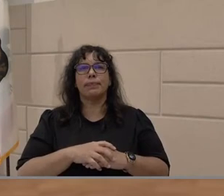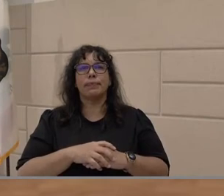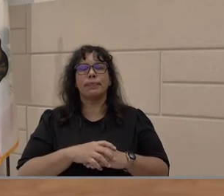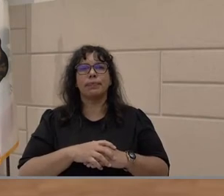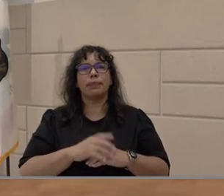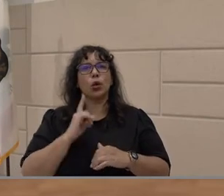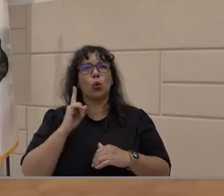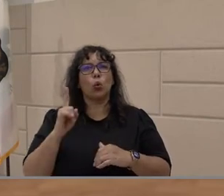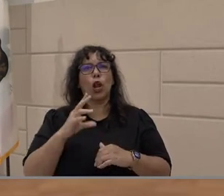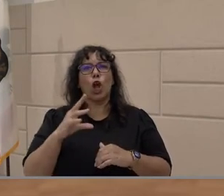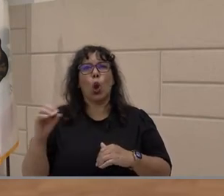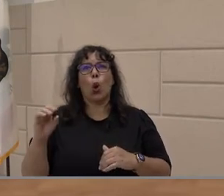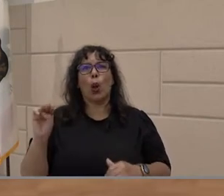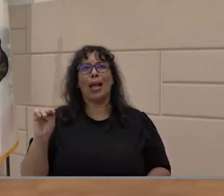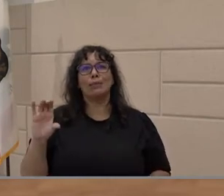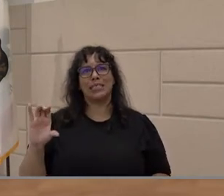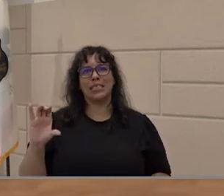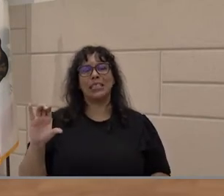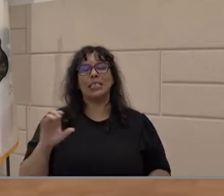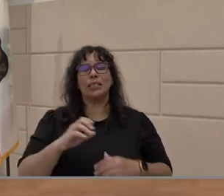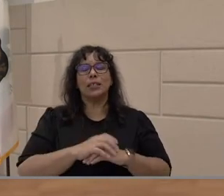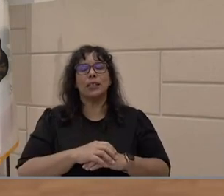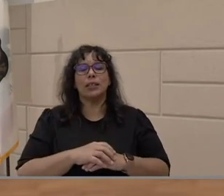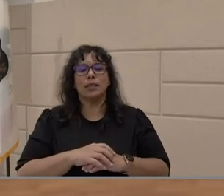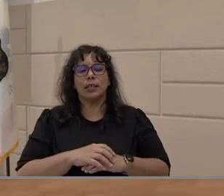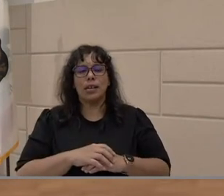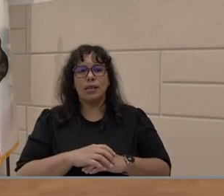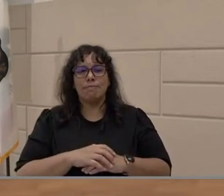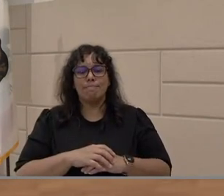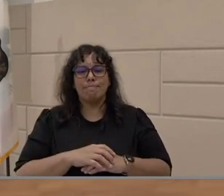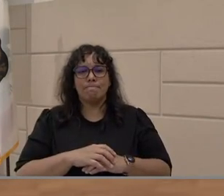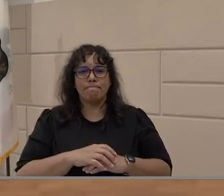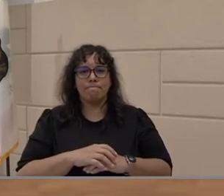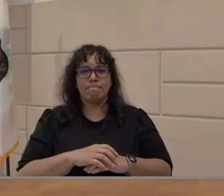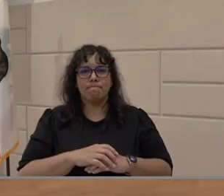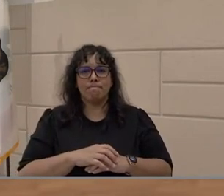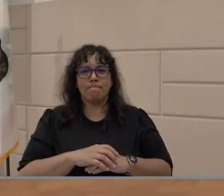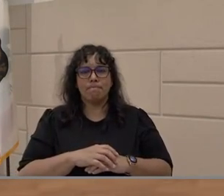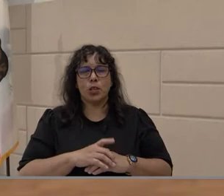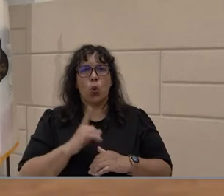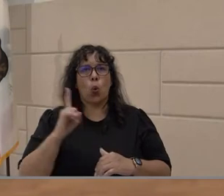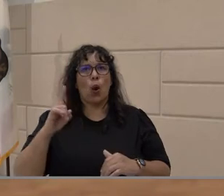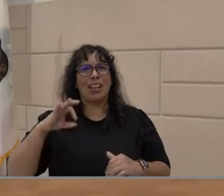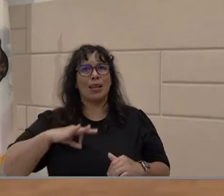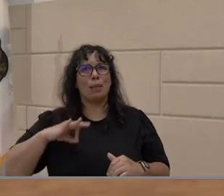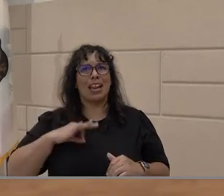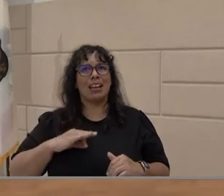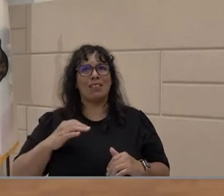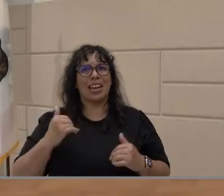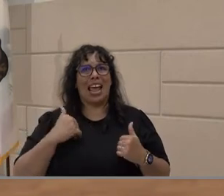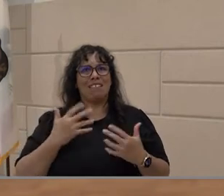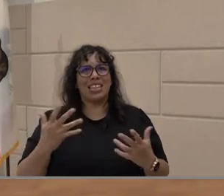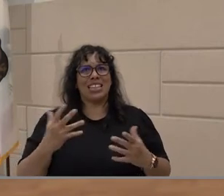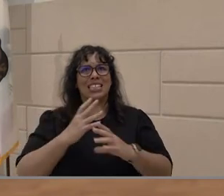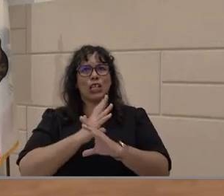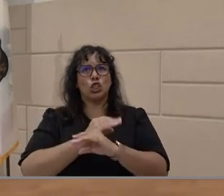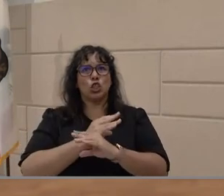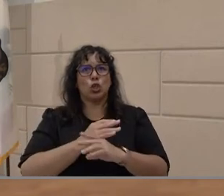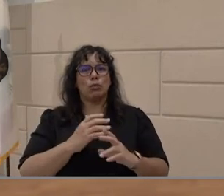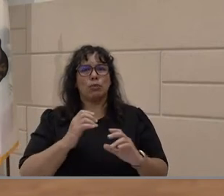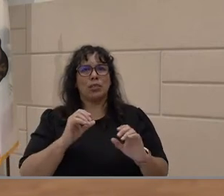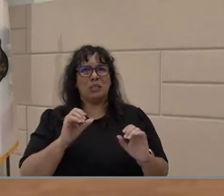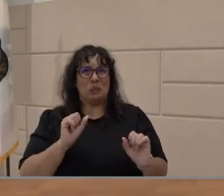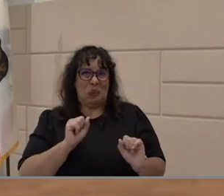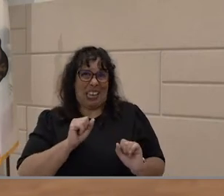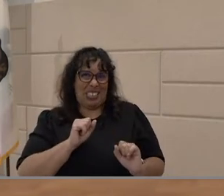តហើយយើងមានបុគ្គលម្នាក់ដែលបានចូលរួម